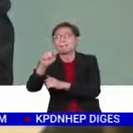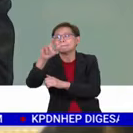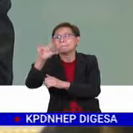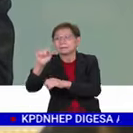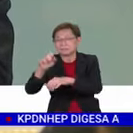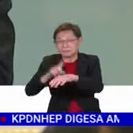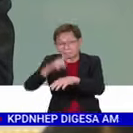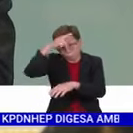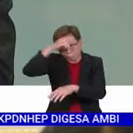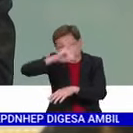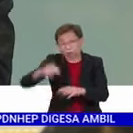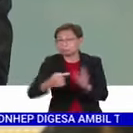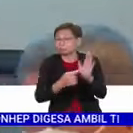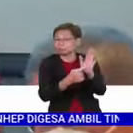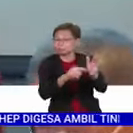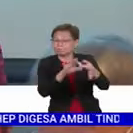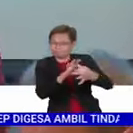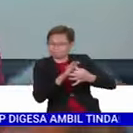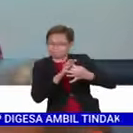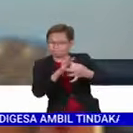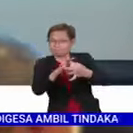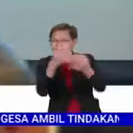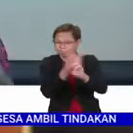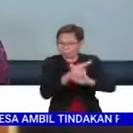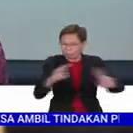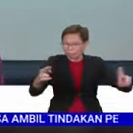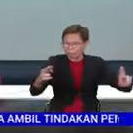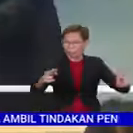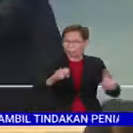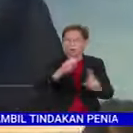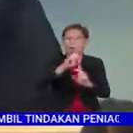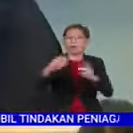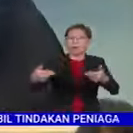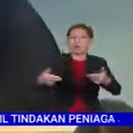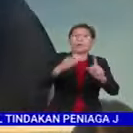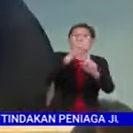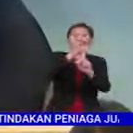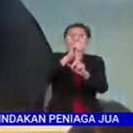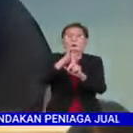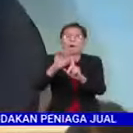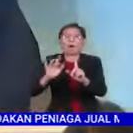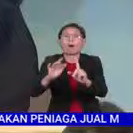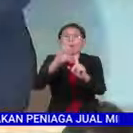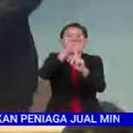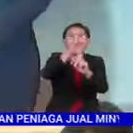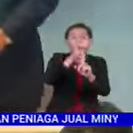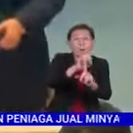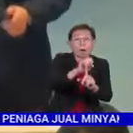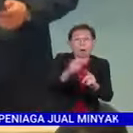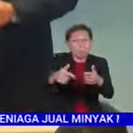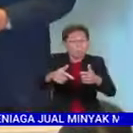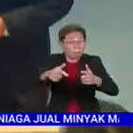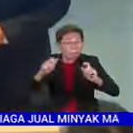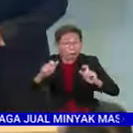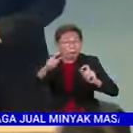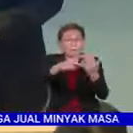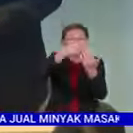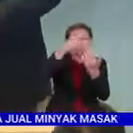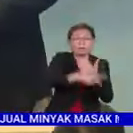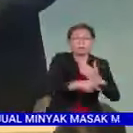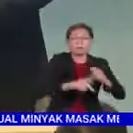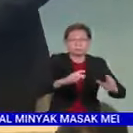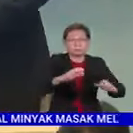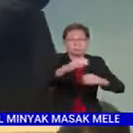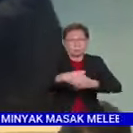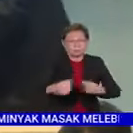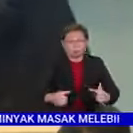Putrajaya. Ia merupakan kerjasama dalam penyediaan kesaling hubungan jalur lebar gantian berkelajuan tinggi bagi projek